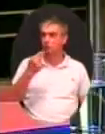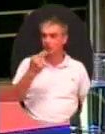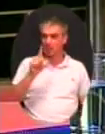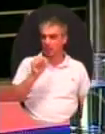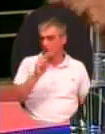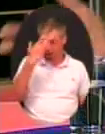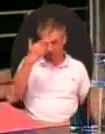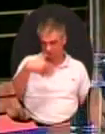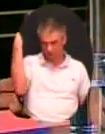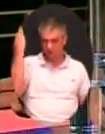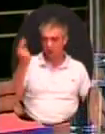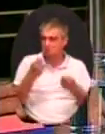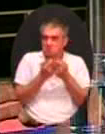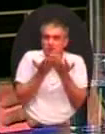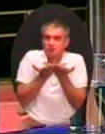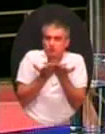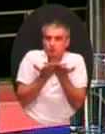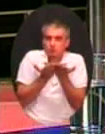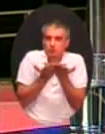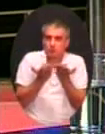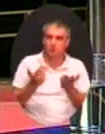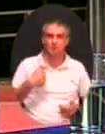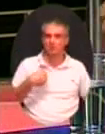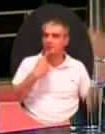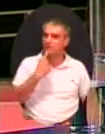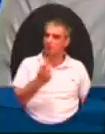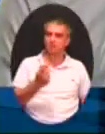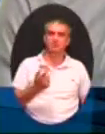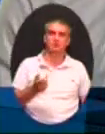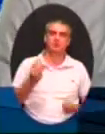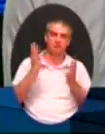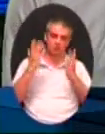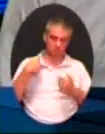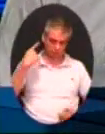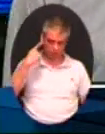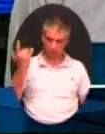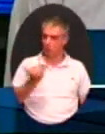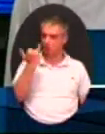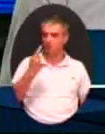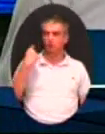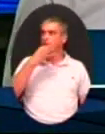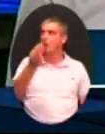תוציאו לכם, ריבונו של עולם. אני שומע שליצמן אומר כל הזמן. אני אומר לך, זה דבר מראי, אני שומע גם כן, כל הזמן